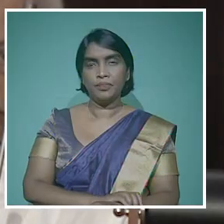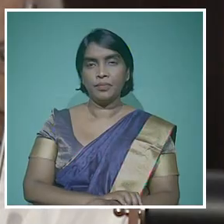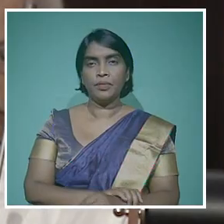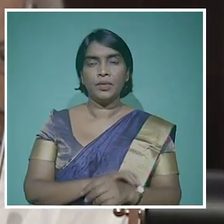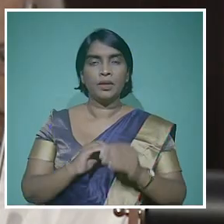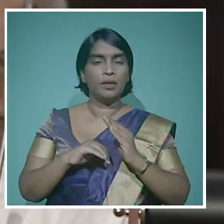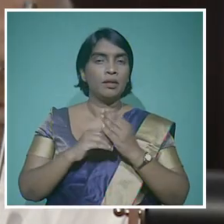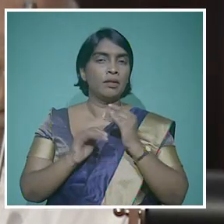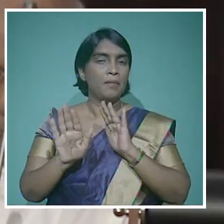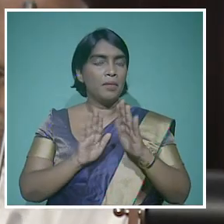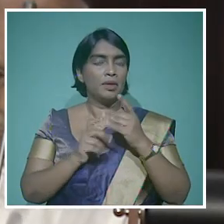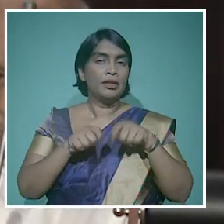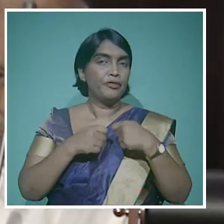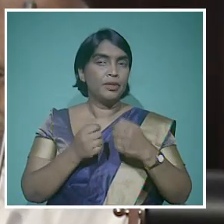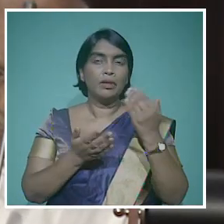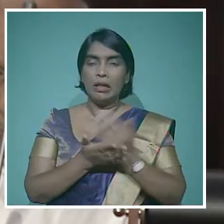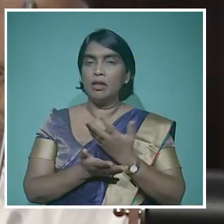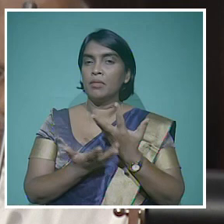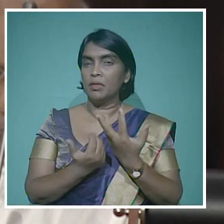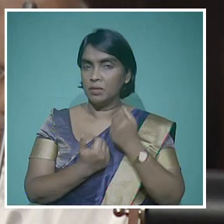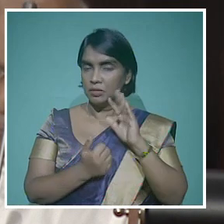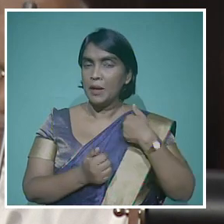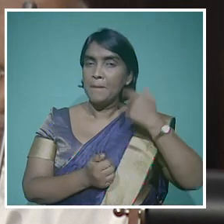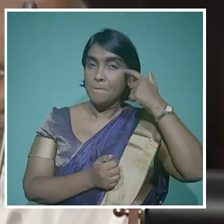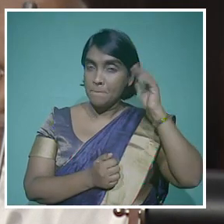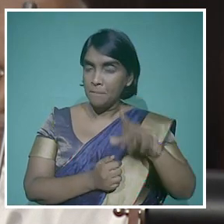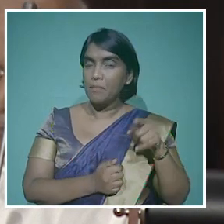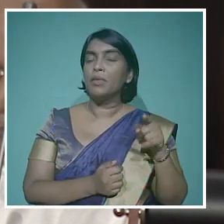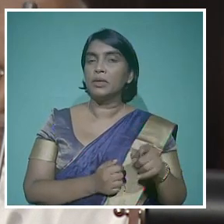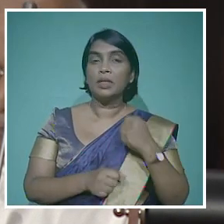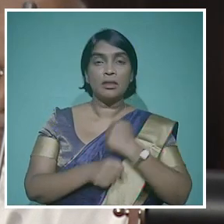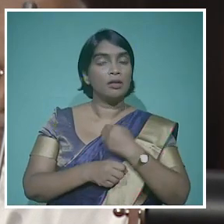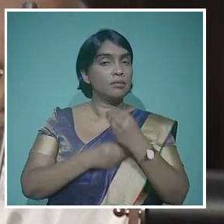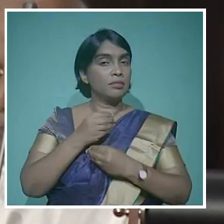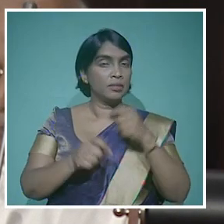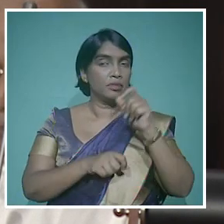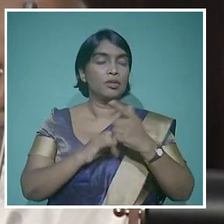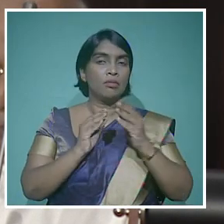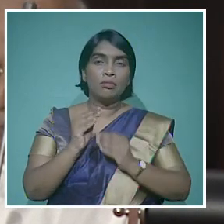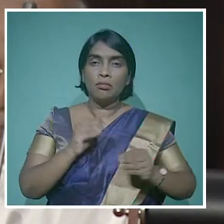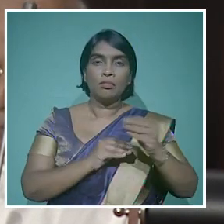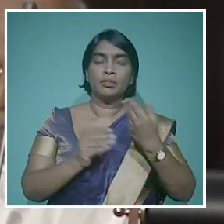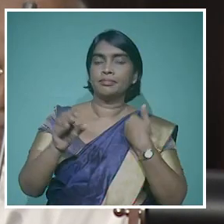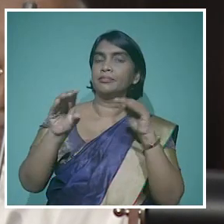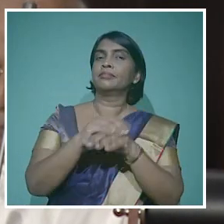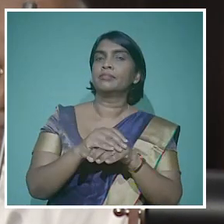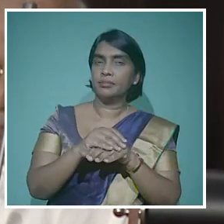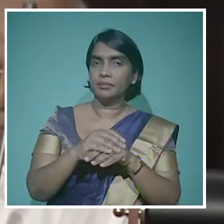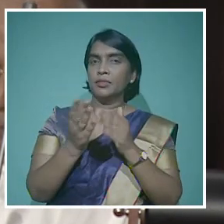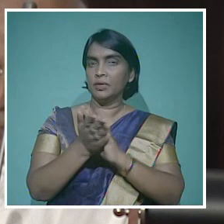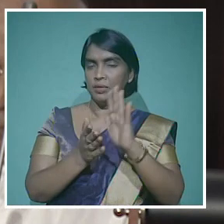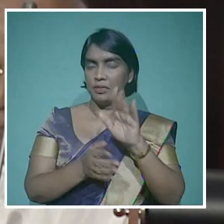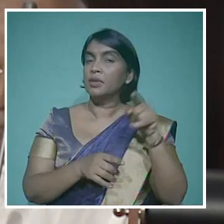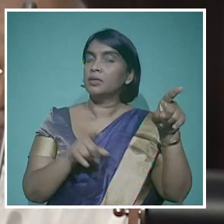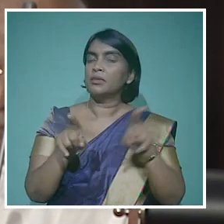පරිමාණිකුල පිරිමැසුම් ඇතුළු වාසි ළඟා කර ගැනීමේ අපේක්ෂාවෙන් රාජ්‍ය ව්‍යවසායන්ට උපාය මාර්ගික මැදිහත් වීම සිදු කරන ඇත.